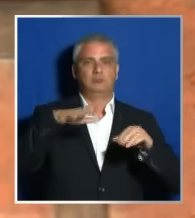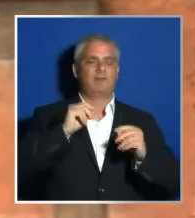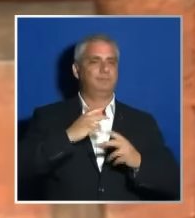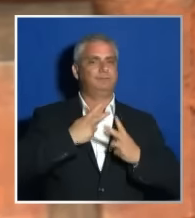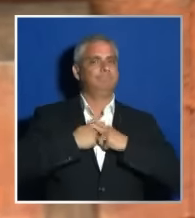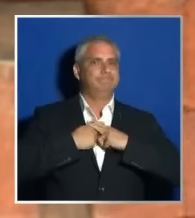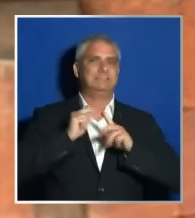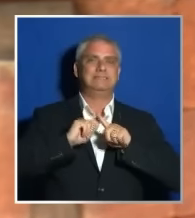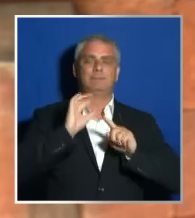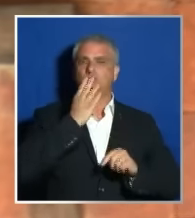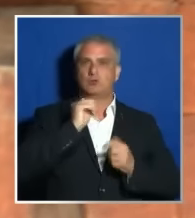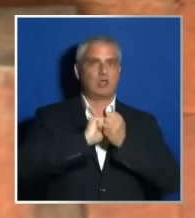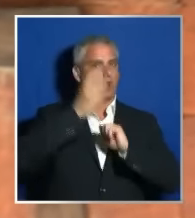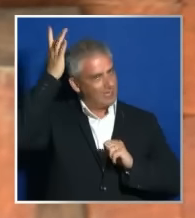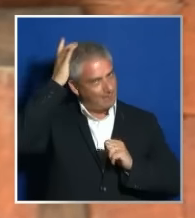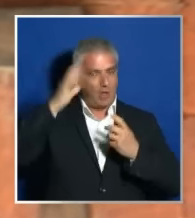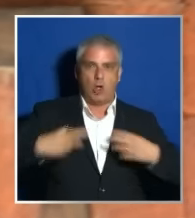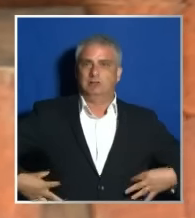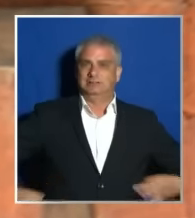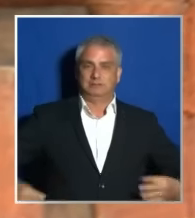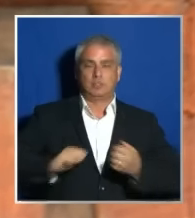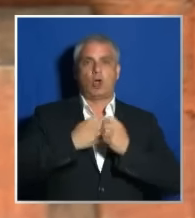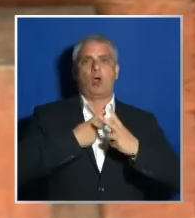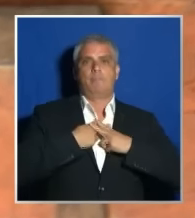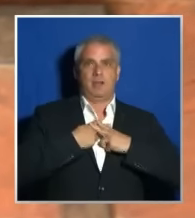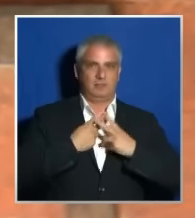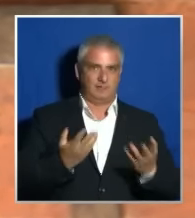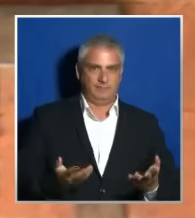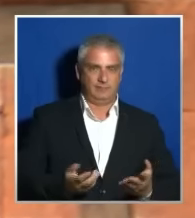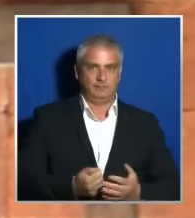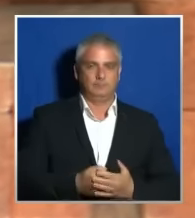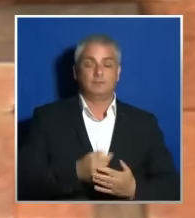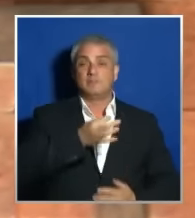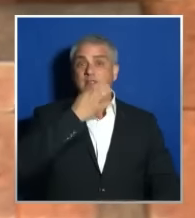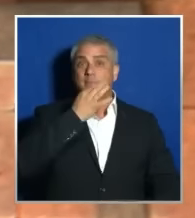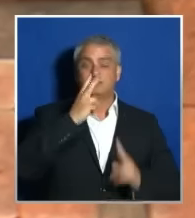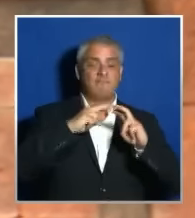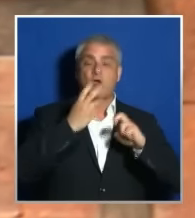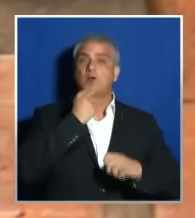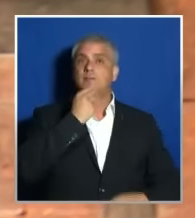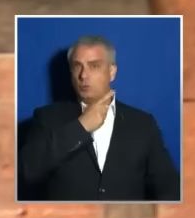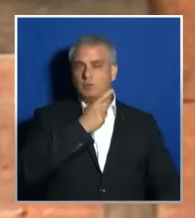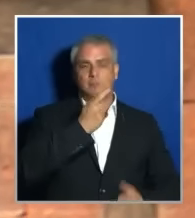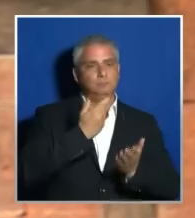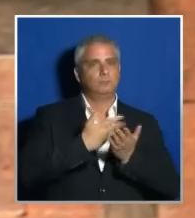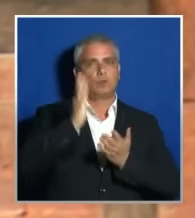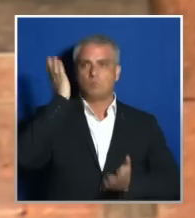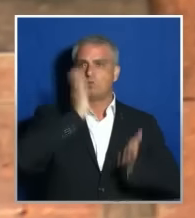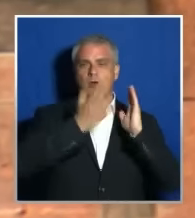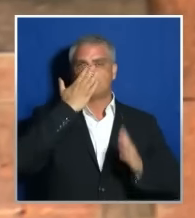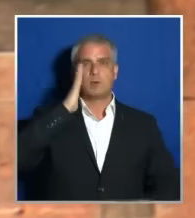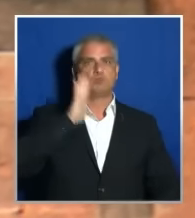עם סממן יהודי כלשהו, עם כיפה או ציצית או מגן דוד. מרצים וחוקרים יהודים מוקים